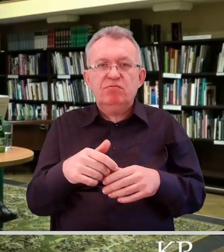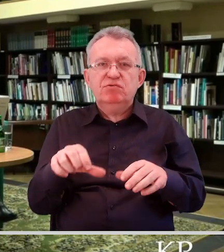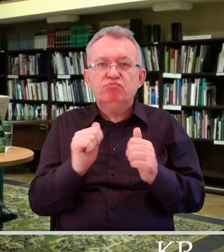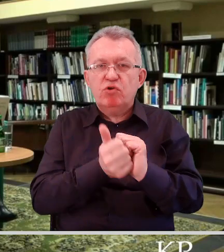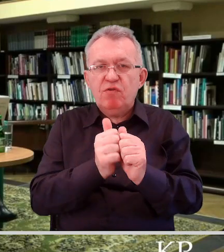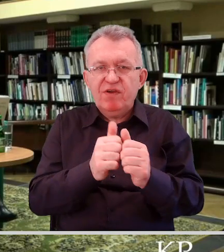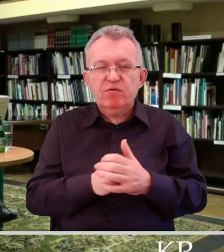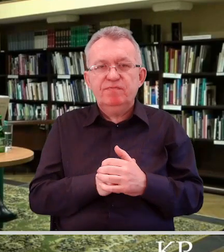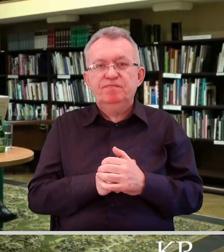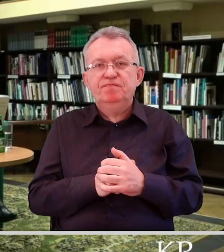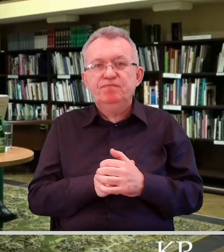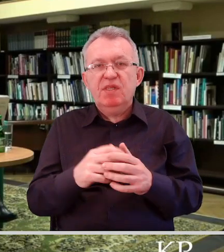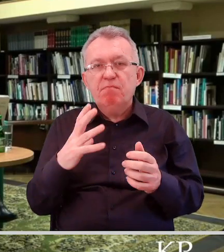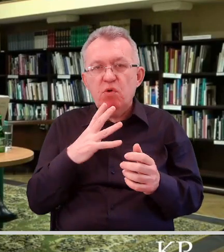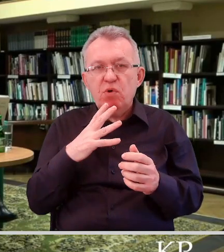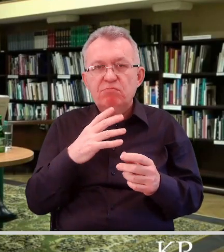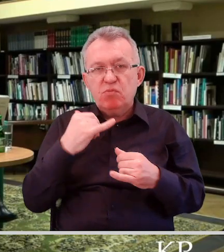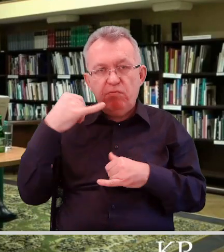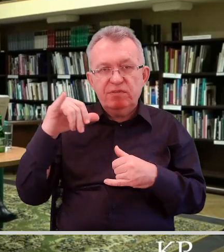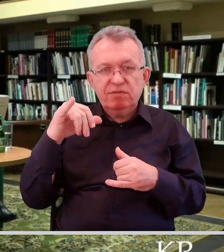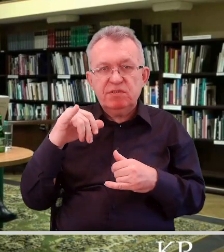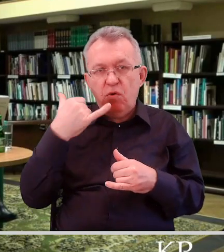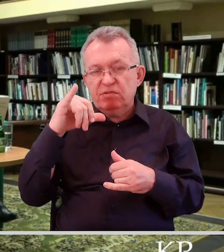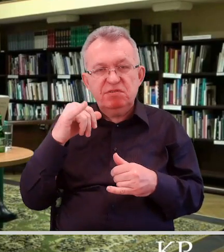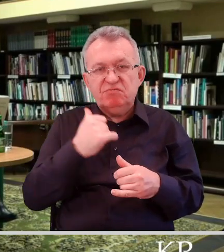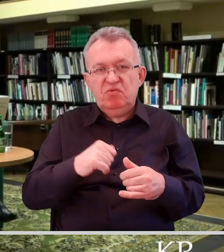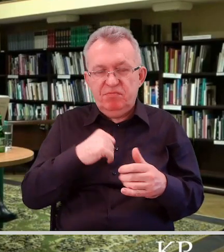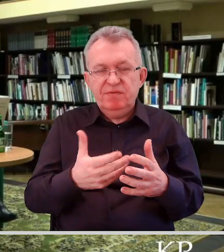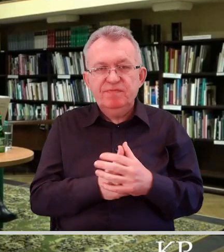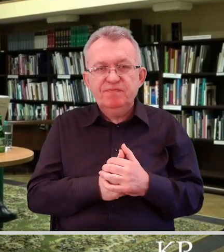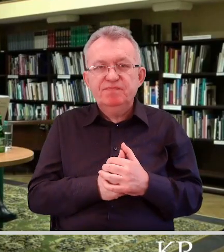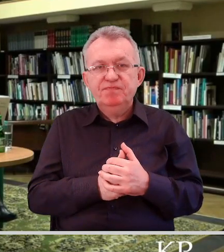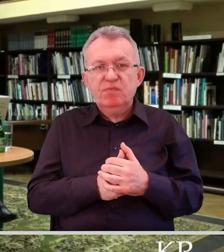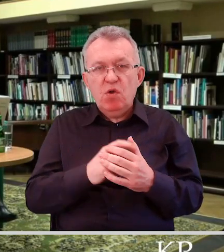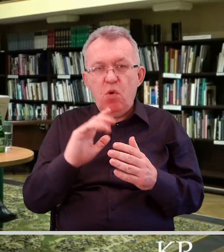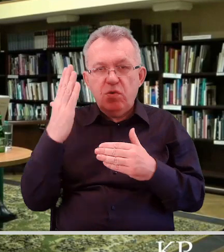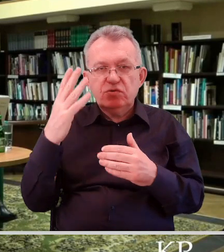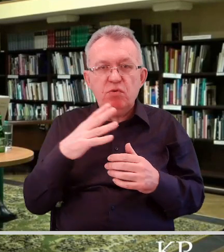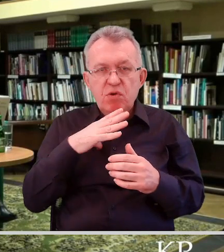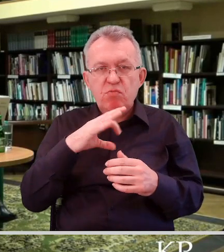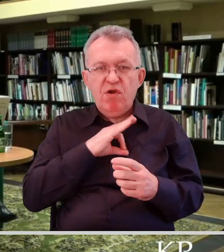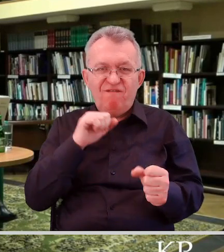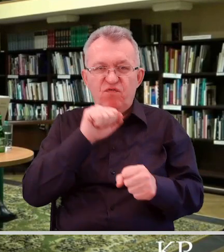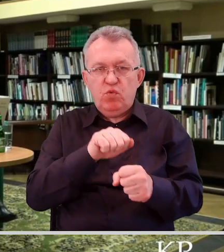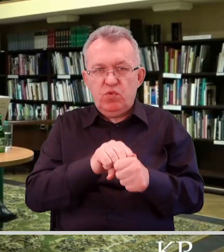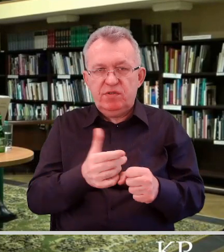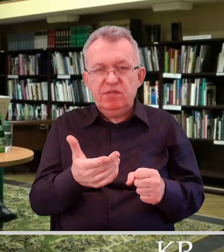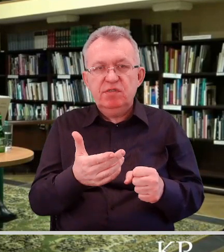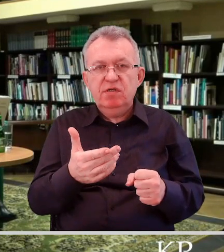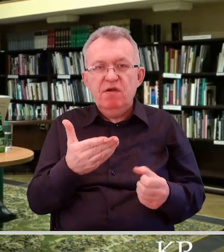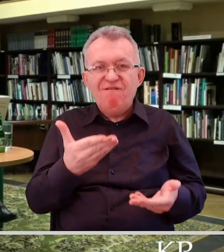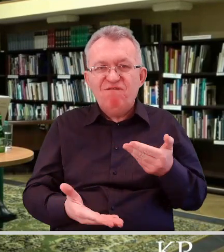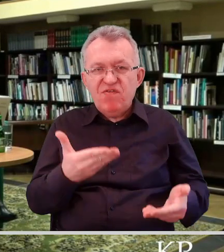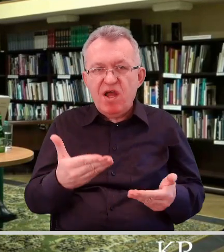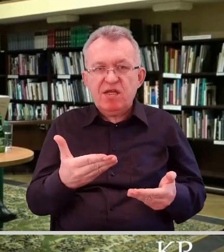sportowego. Byłam cudza i obca samej sobie. Lustro było moim wrogiem. Waga